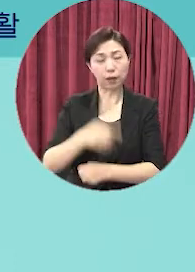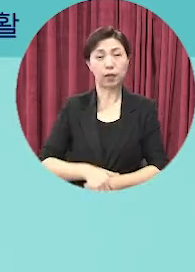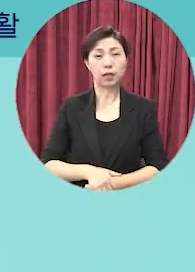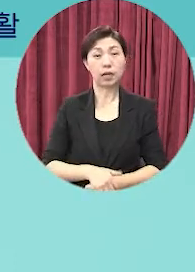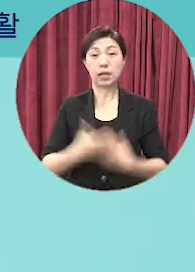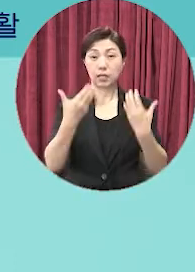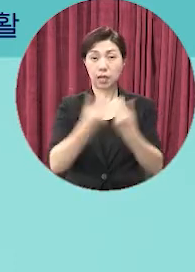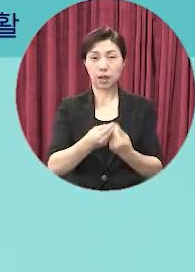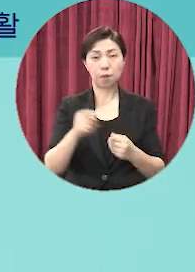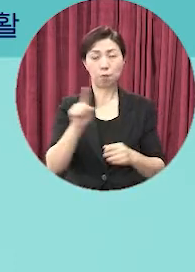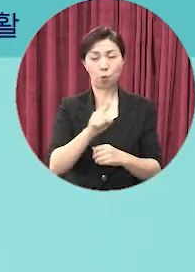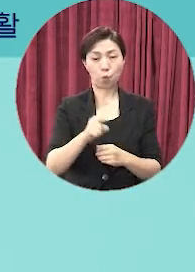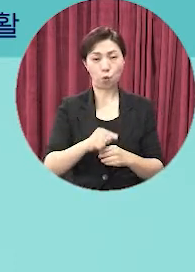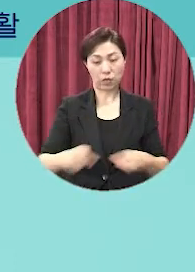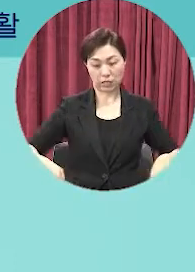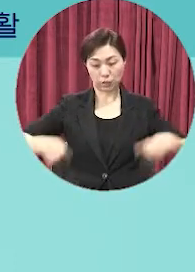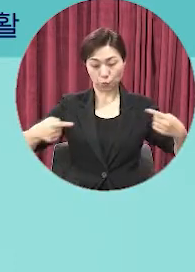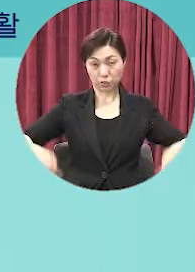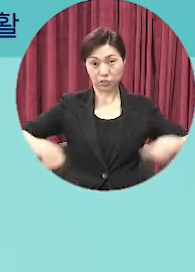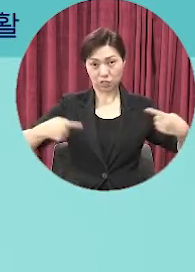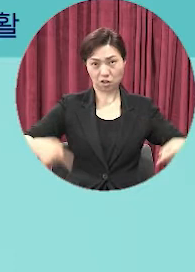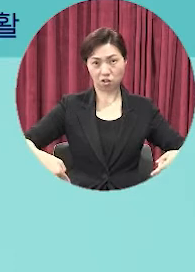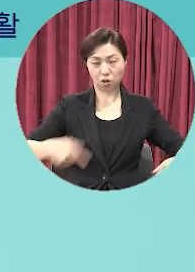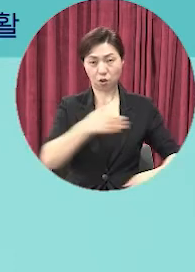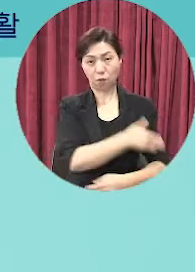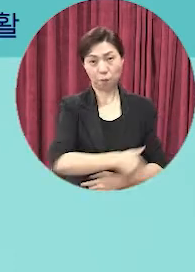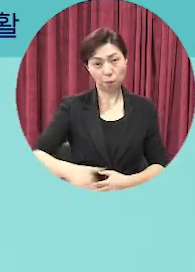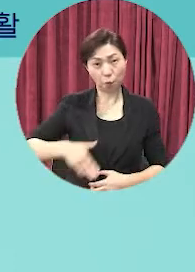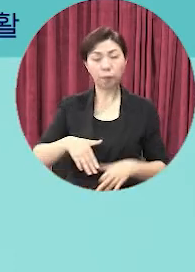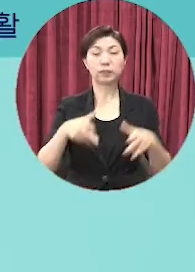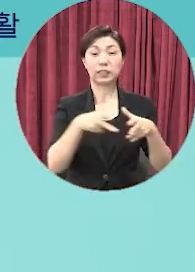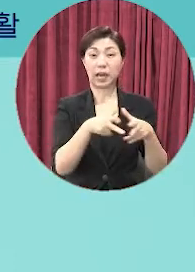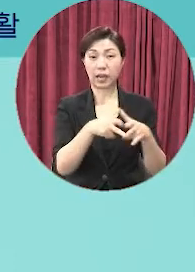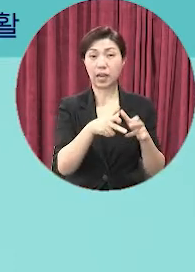지체 기능 장애에 있어서